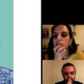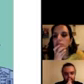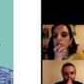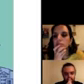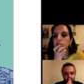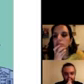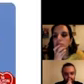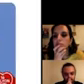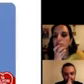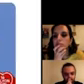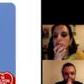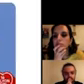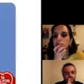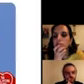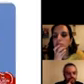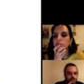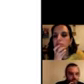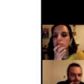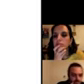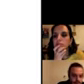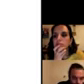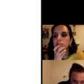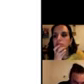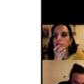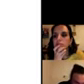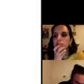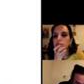diğer yöntemlere göre ortaya koyan bir şey olarak vurgulamak istedim.